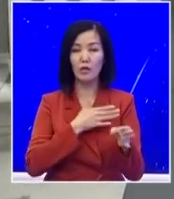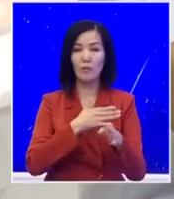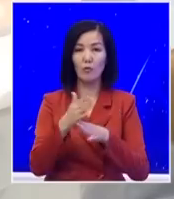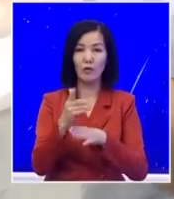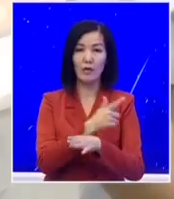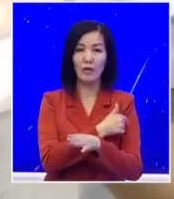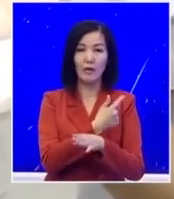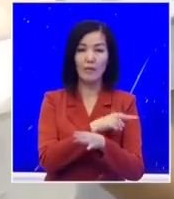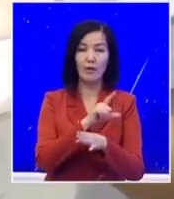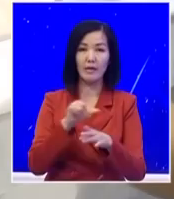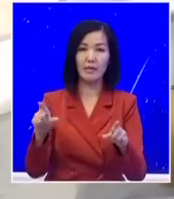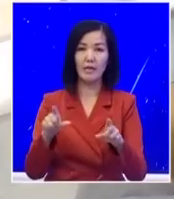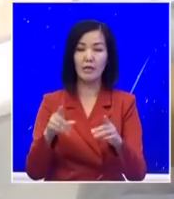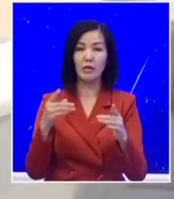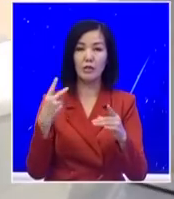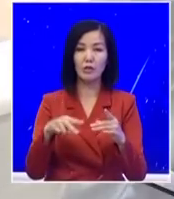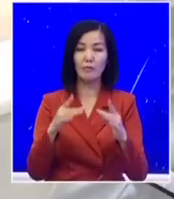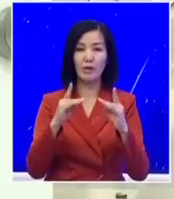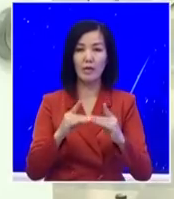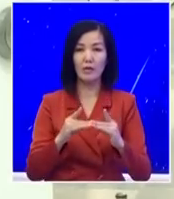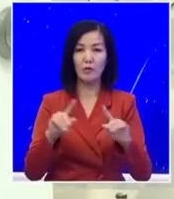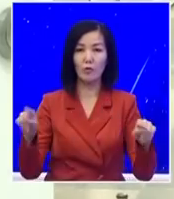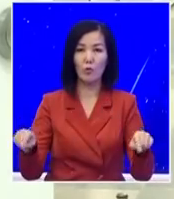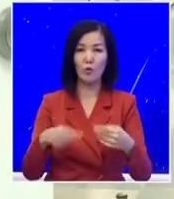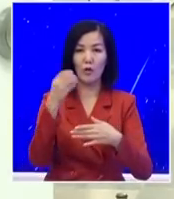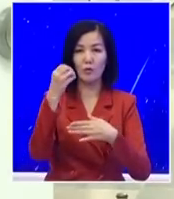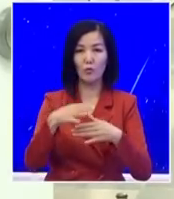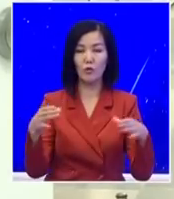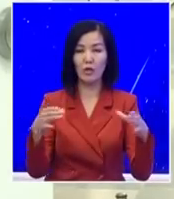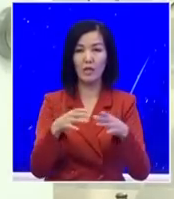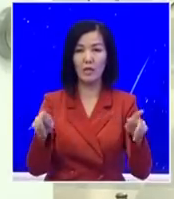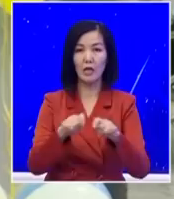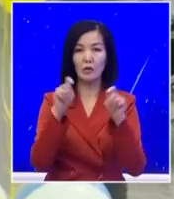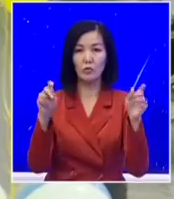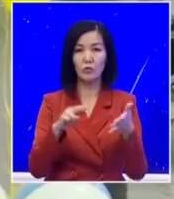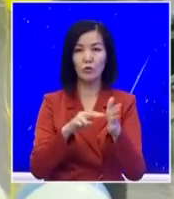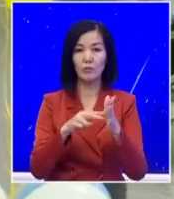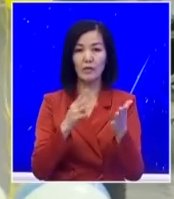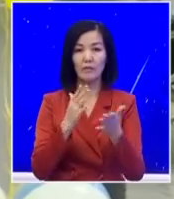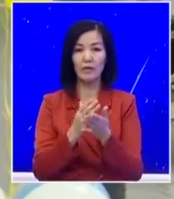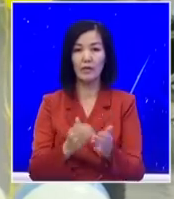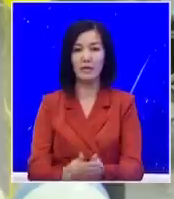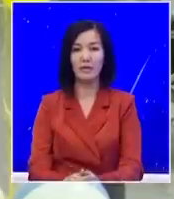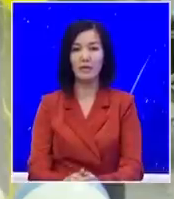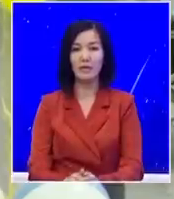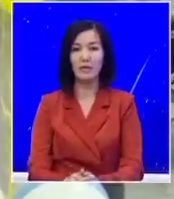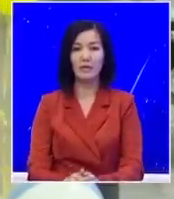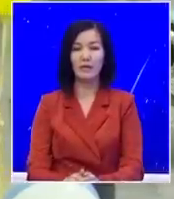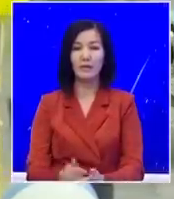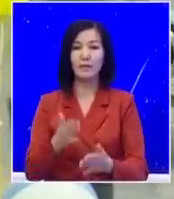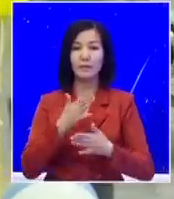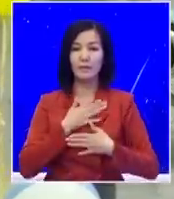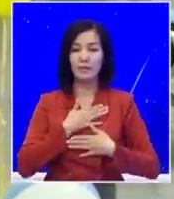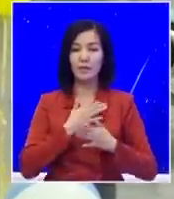емханада 20 кереуеттік нейроинсульттық оңалту орталығын ашуда жоспарда. Бізде специалисты